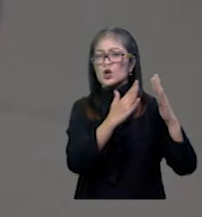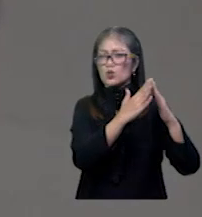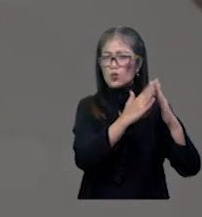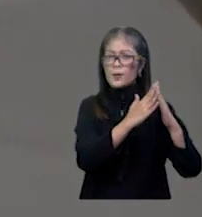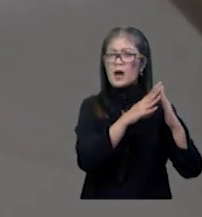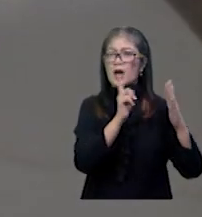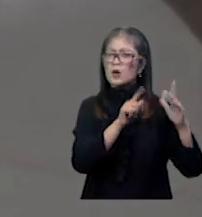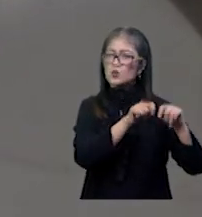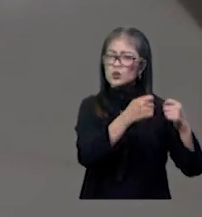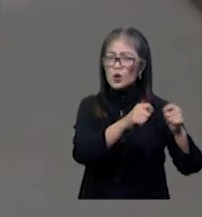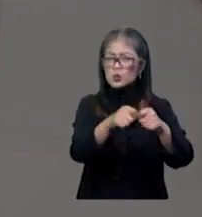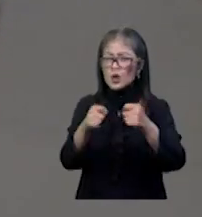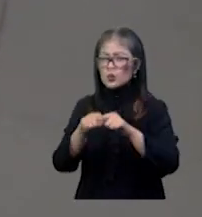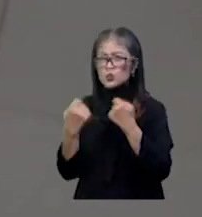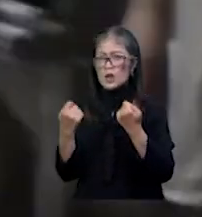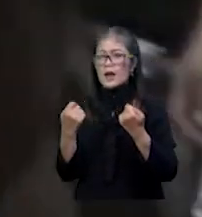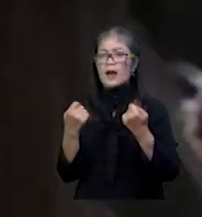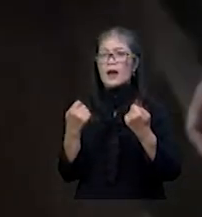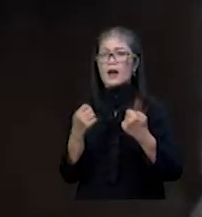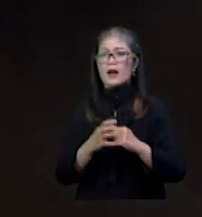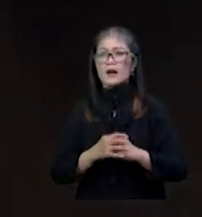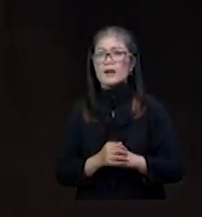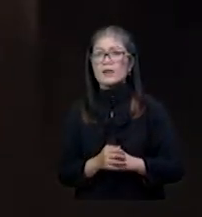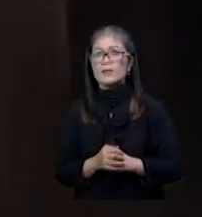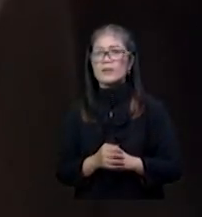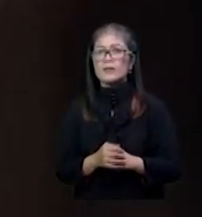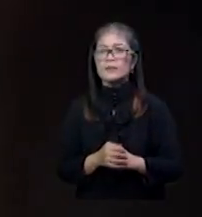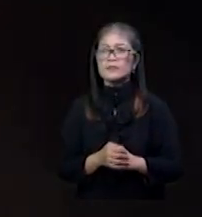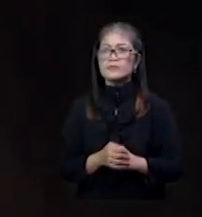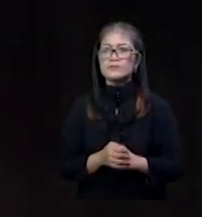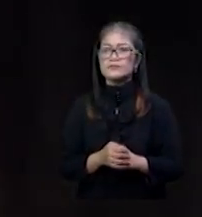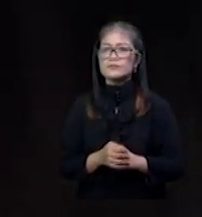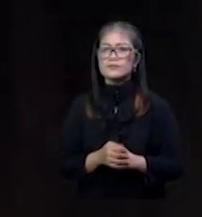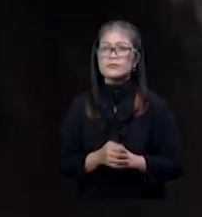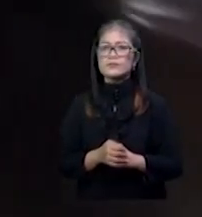terjangan banjir bandang dari Padang Sumatera Barat Budi Sunandar melaporkan